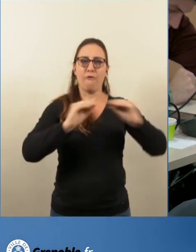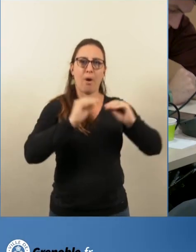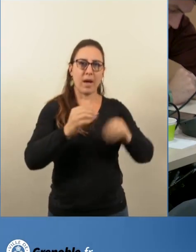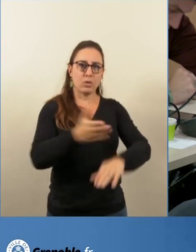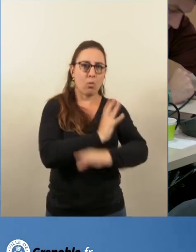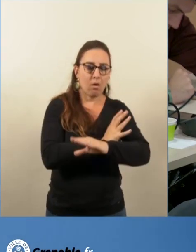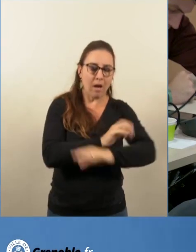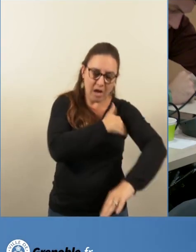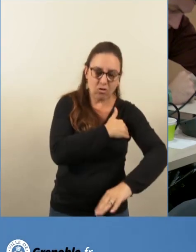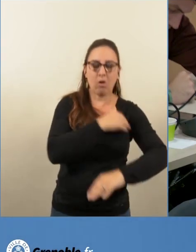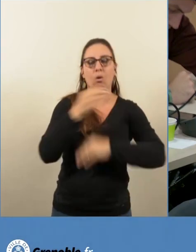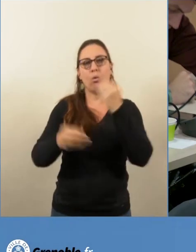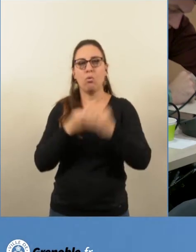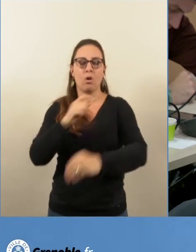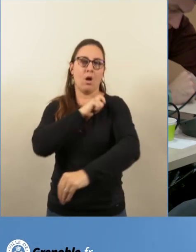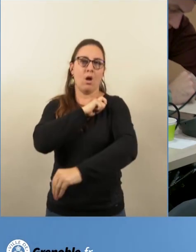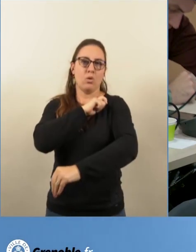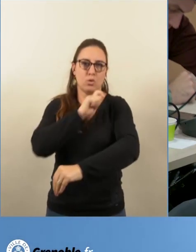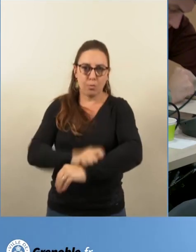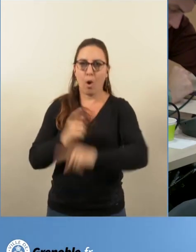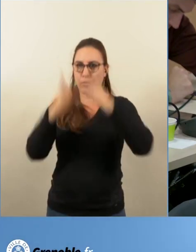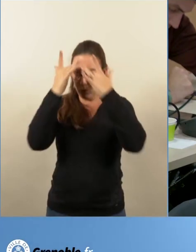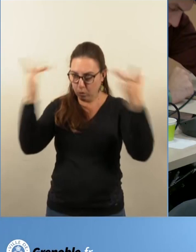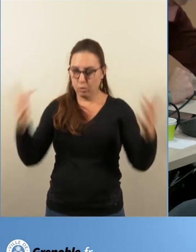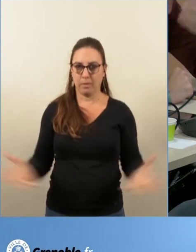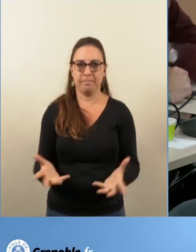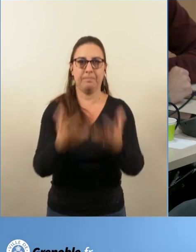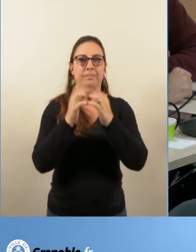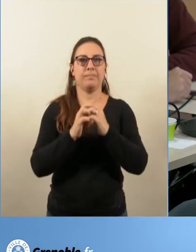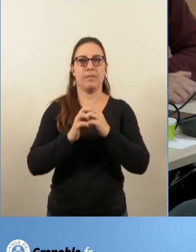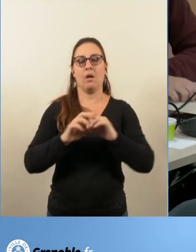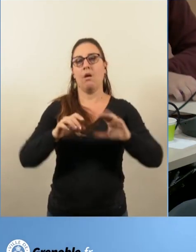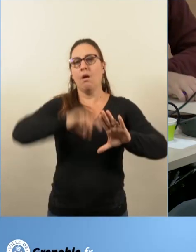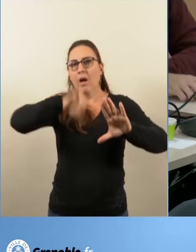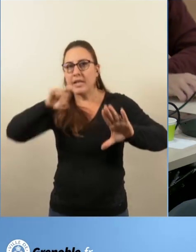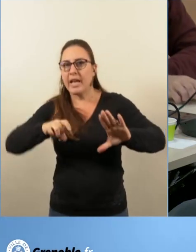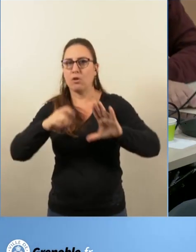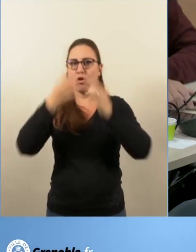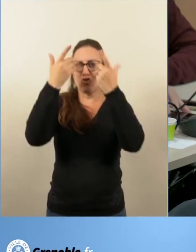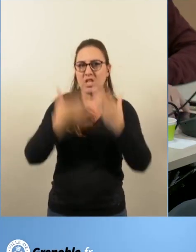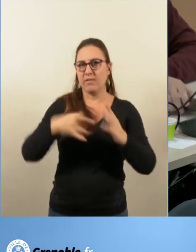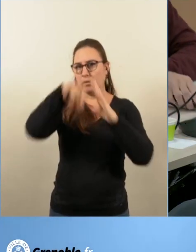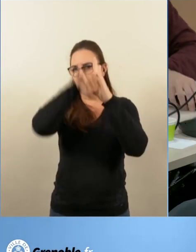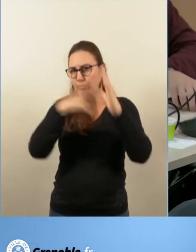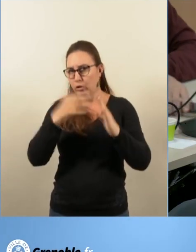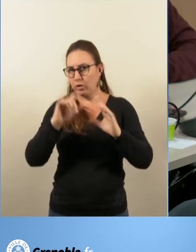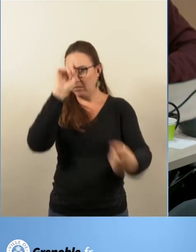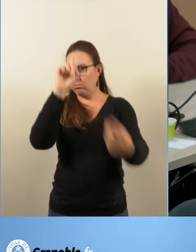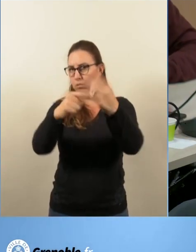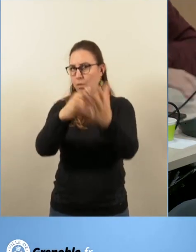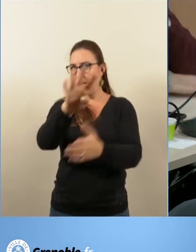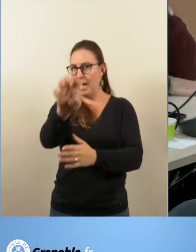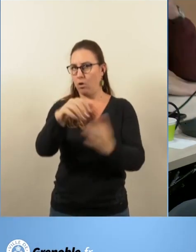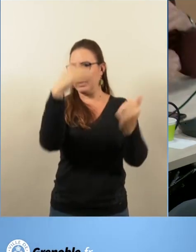dans le sport et la culture en proposant un ensemble d'indicateurs et d'objectifs cibles à atteindre en 2040